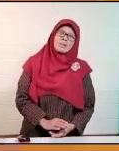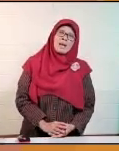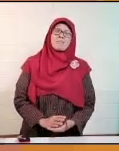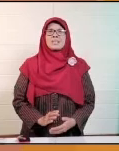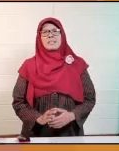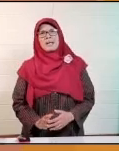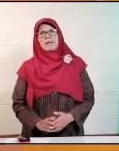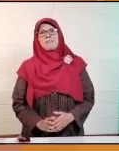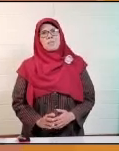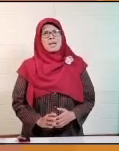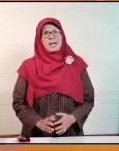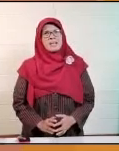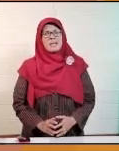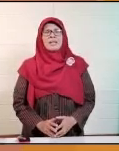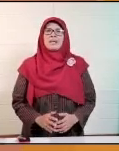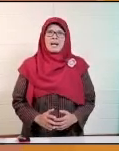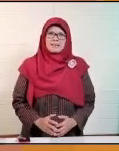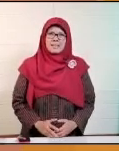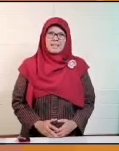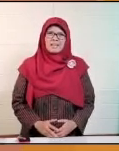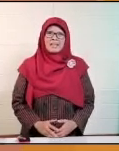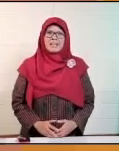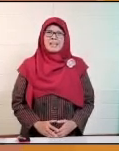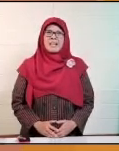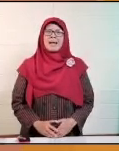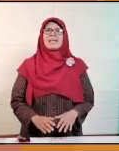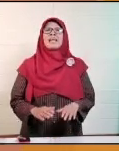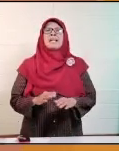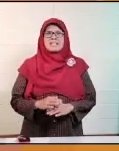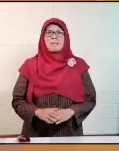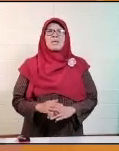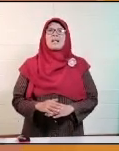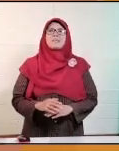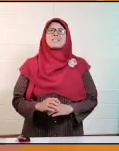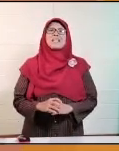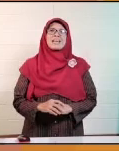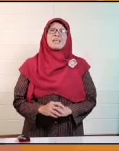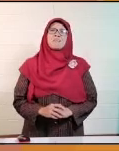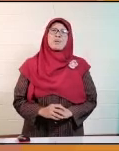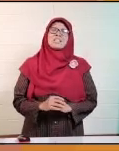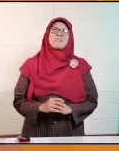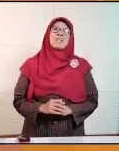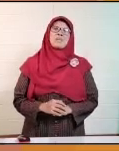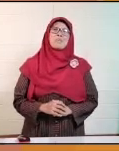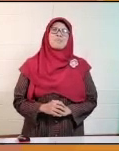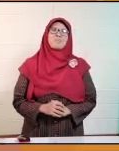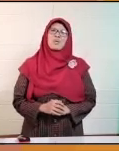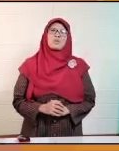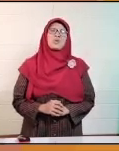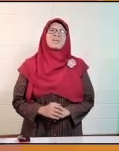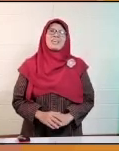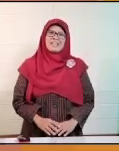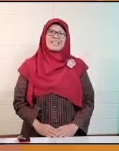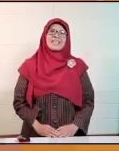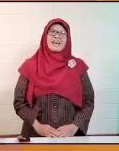pendapat-pendapatnya masih sering berganti-ganti ya ini sambil mencari prinsip hidup